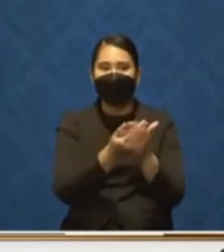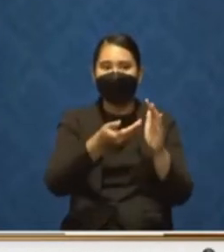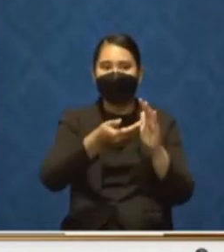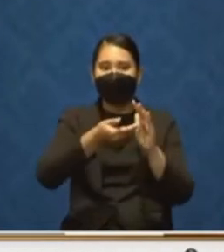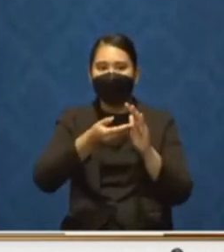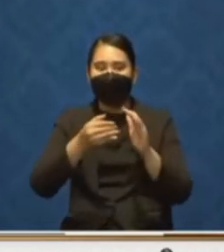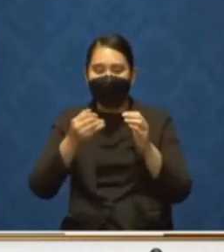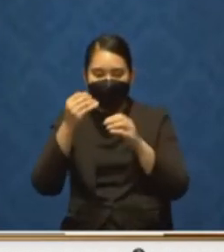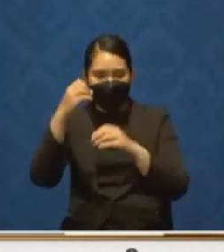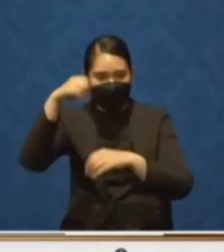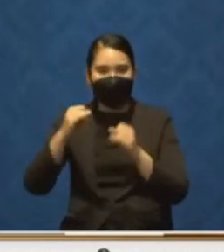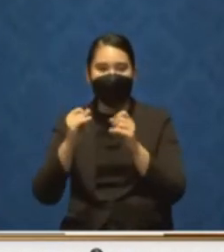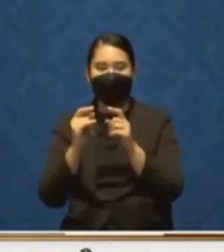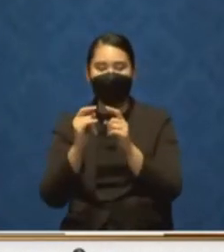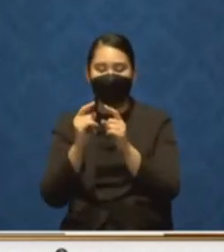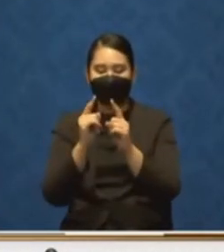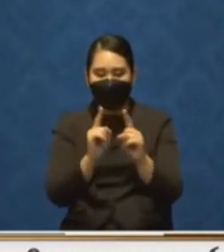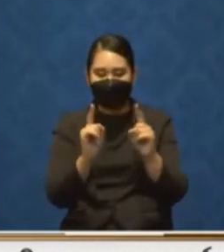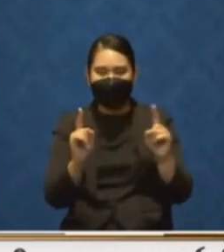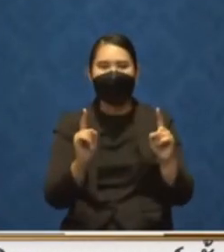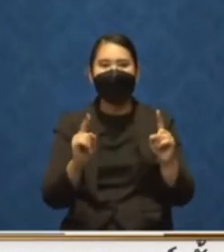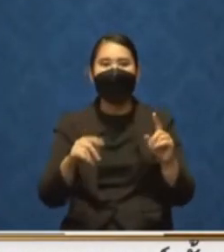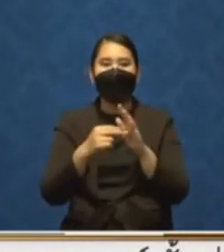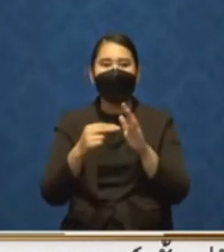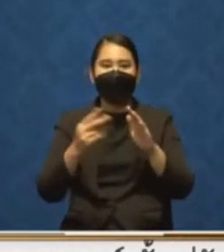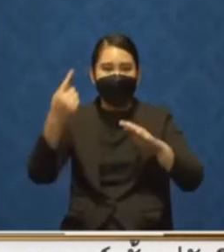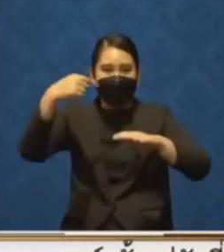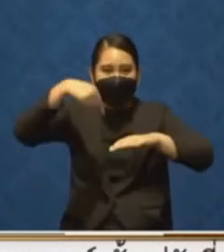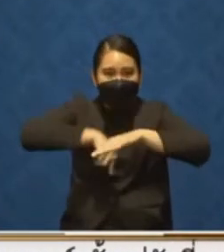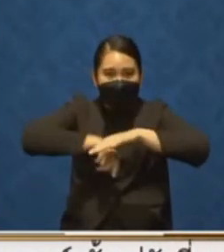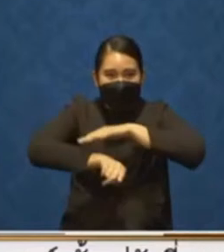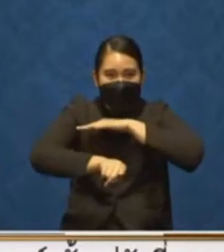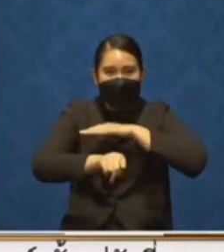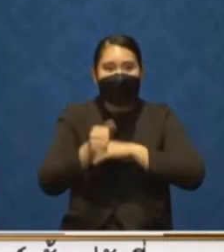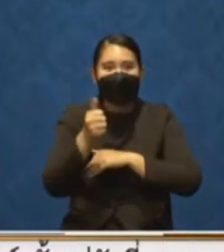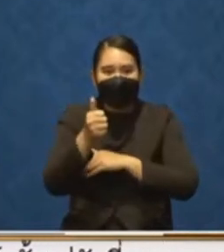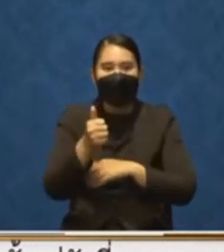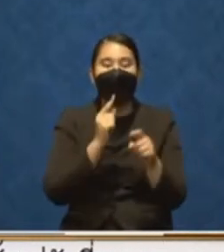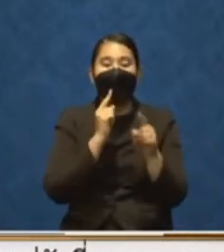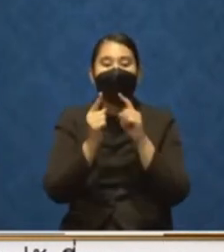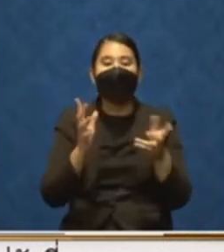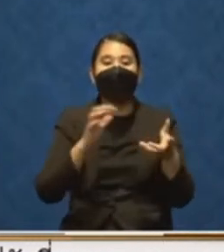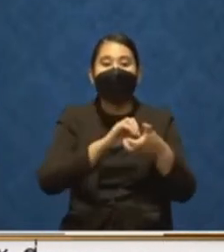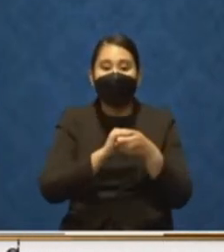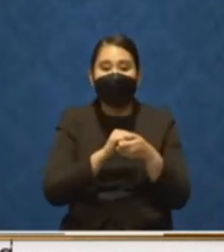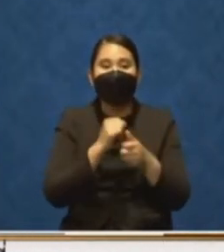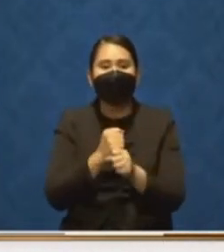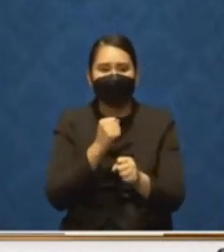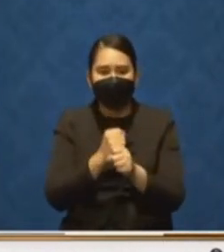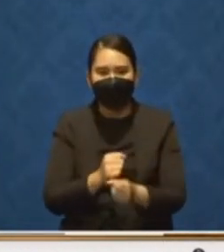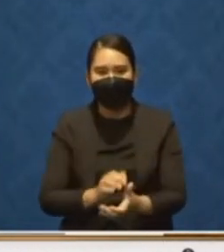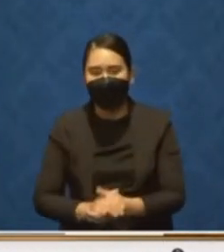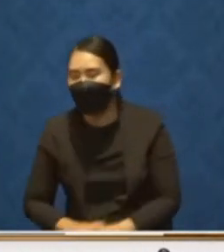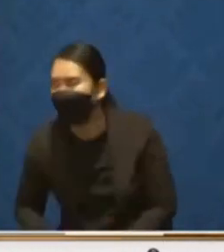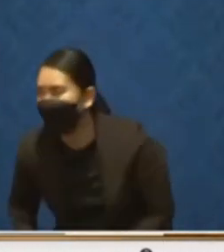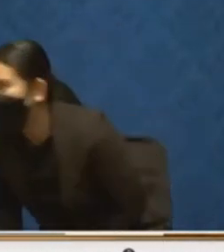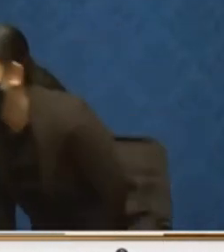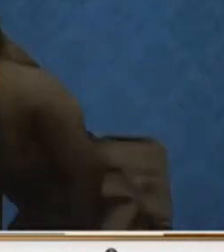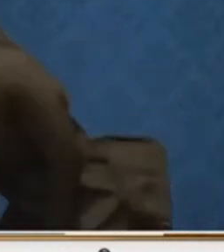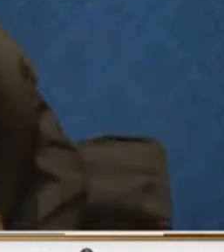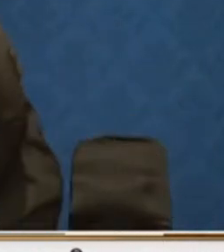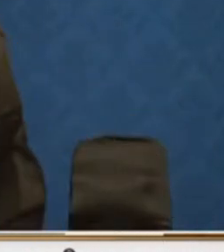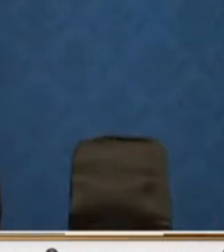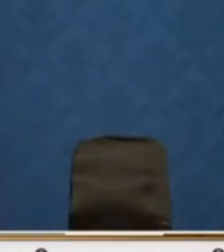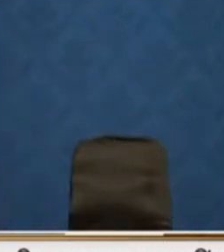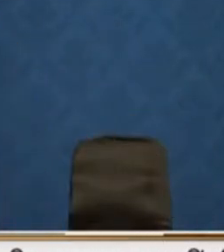ใช่สาวเดียวกันก็ได้นี่นานะคะอันที่บนเสาลงข้างในไหมนี่ด้วยนะหนึ่งก็ต้องมันร่วงตรงนี้ด้วยบางคนก็ไม่อยากลง